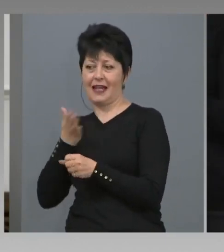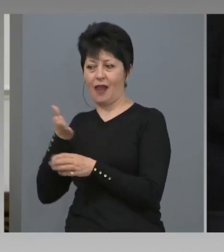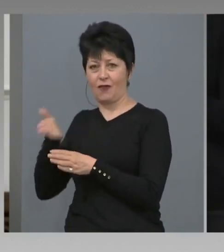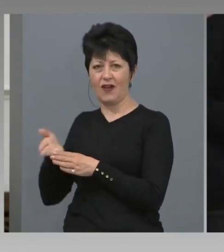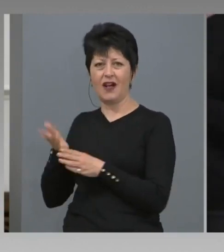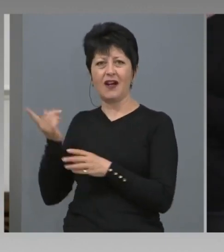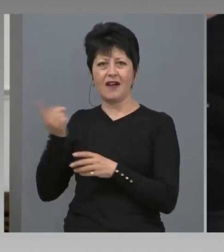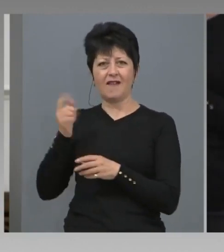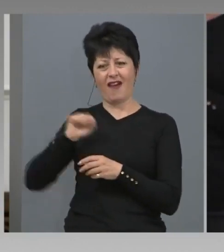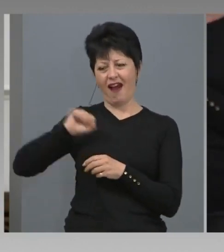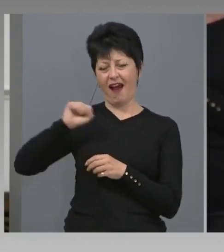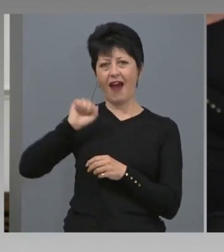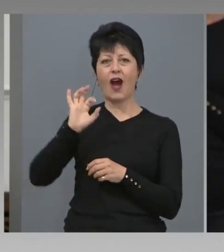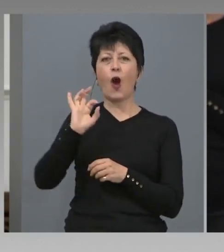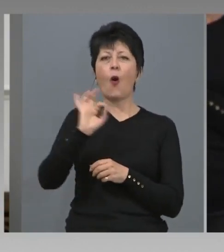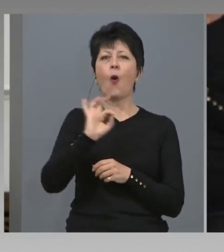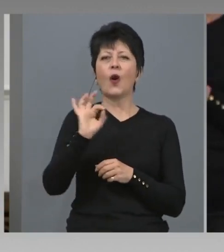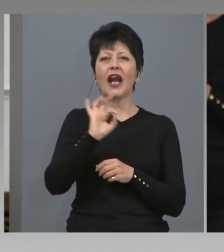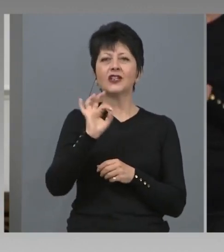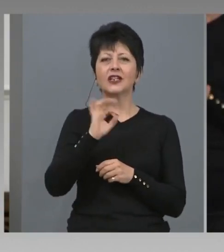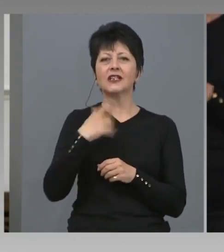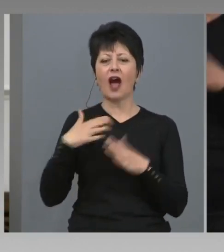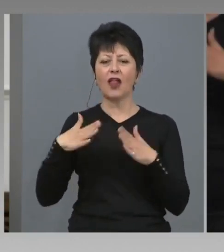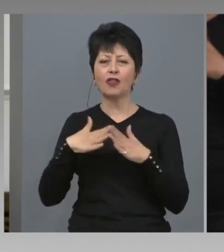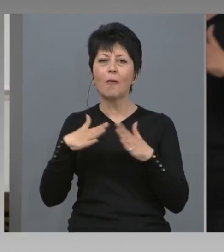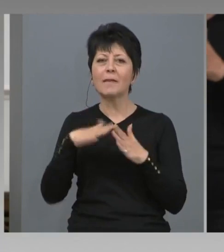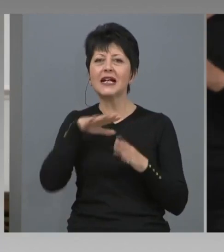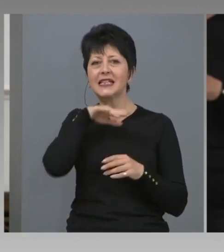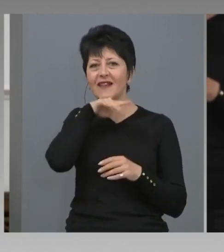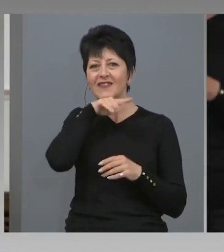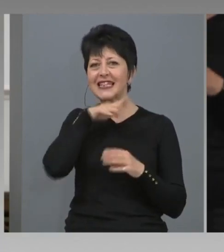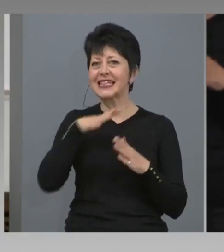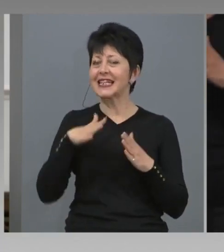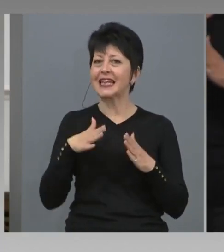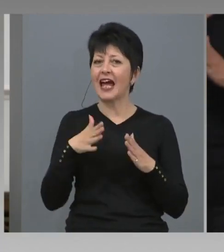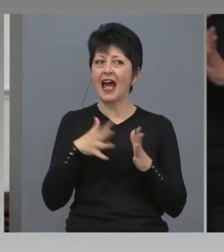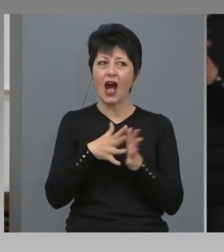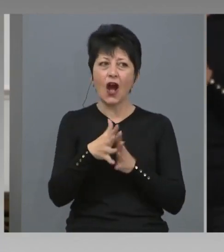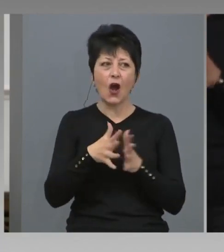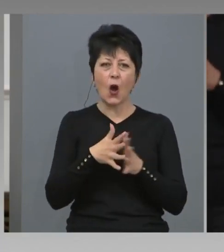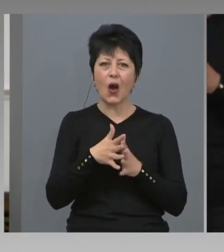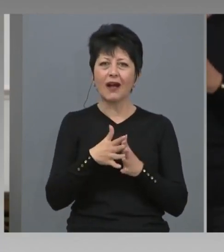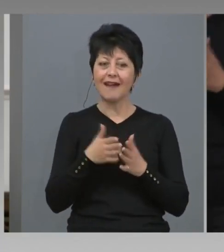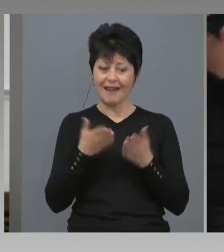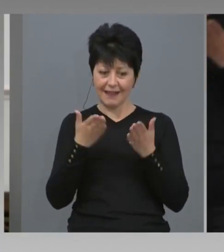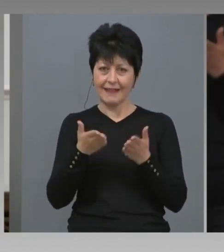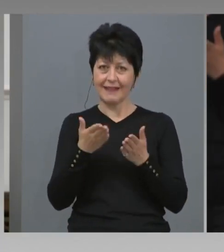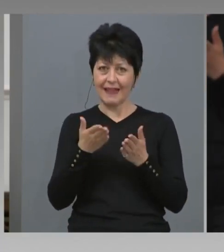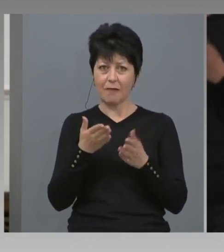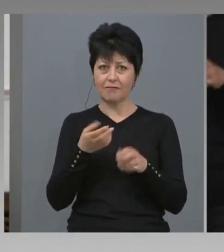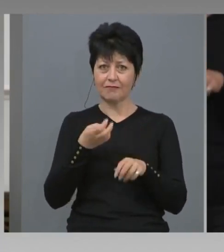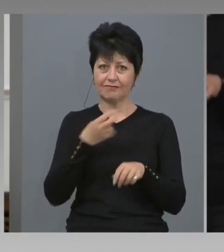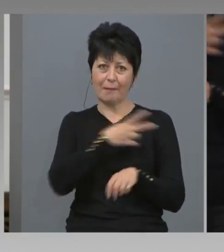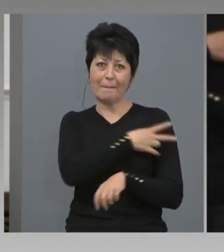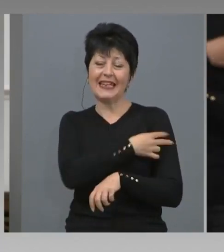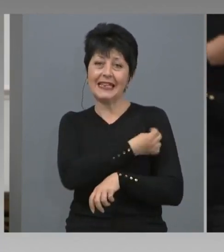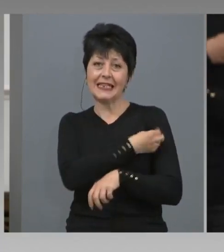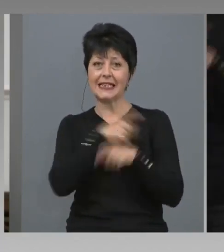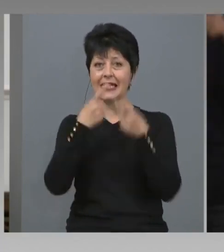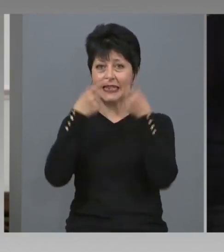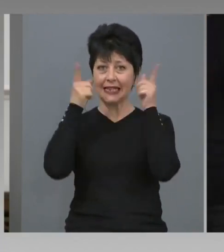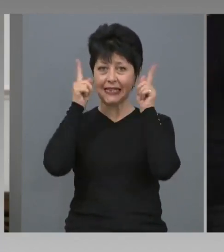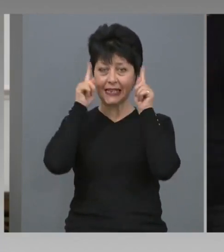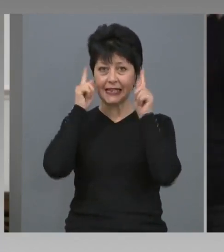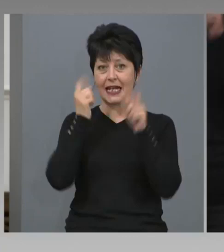В Орешет, този дом за възрастни хора. Там сестрите, които са заразени, са работили заедно с лекаря на